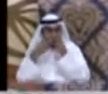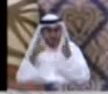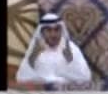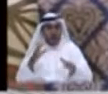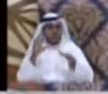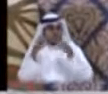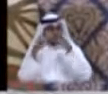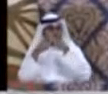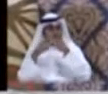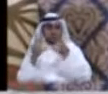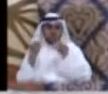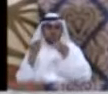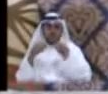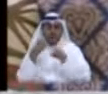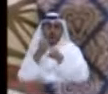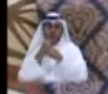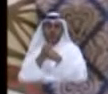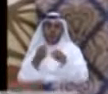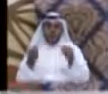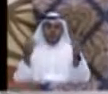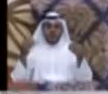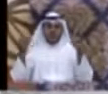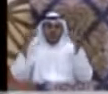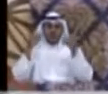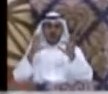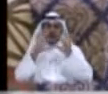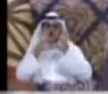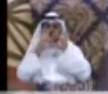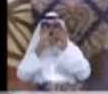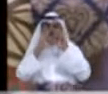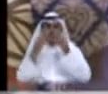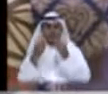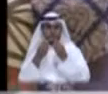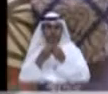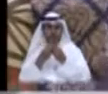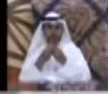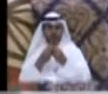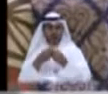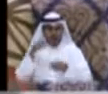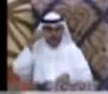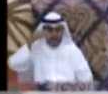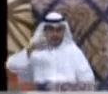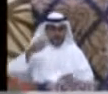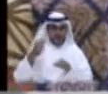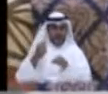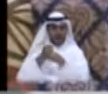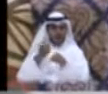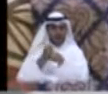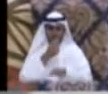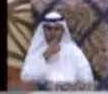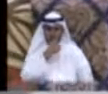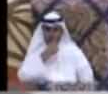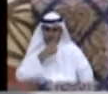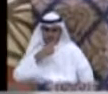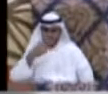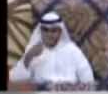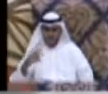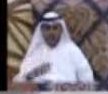كانت يتعامل معها البرلمان العربي مع جامعة الدول العربية وبالخصوص الأمانة العامة، وكانت في إطار